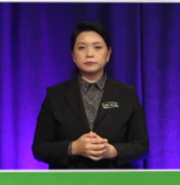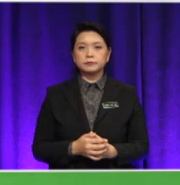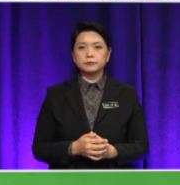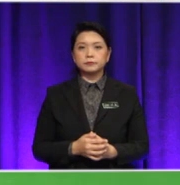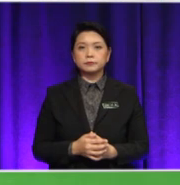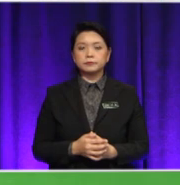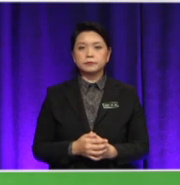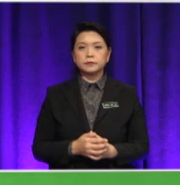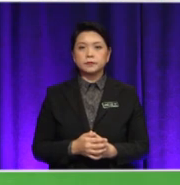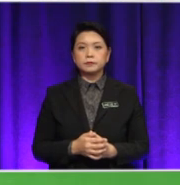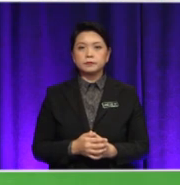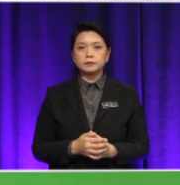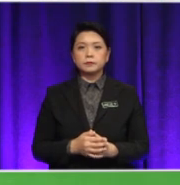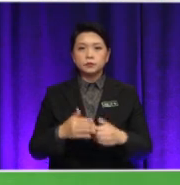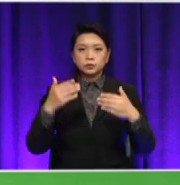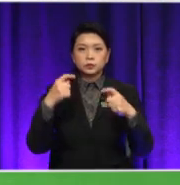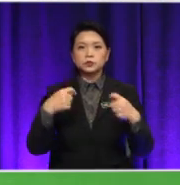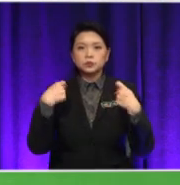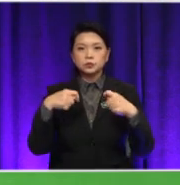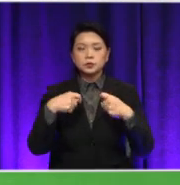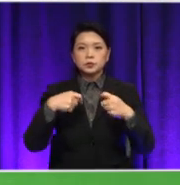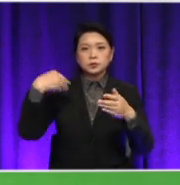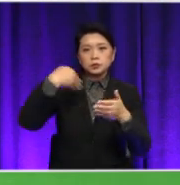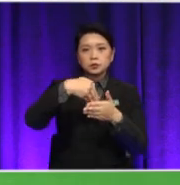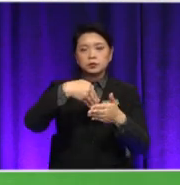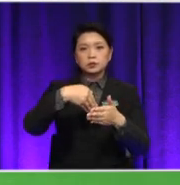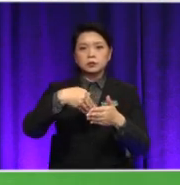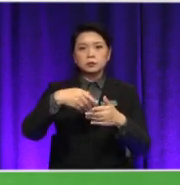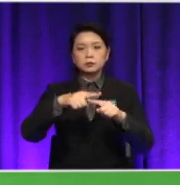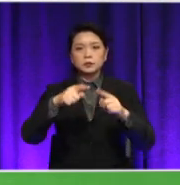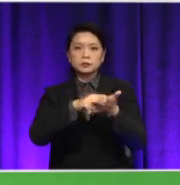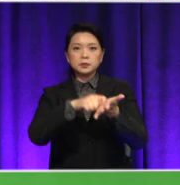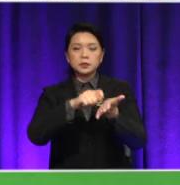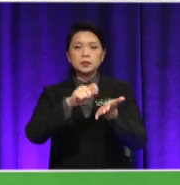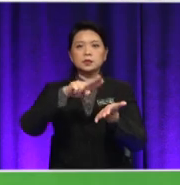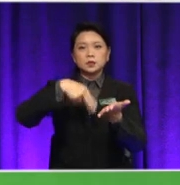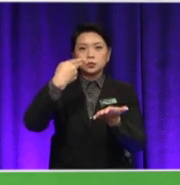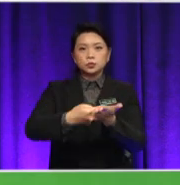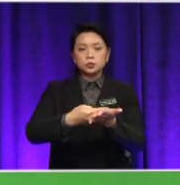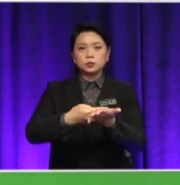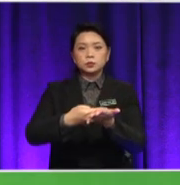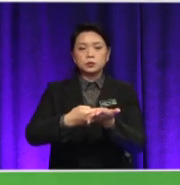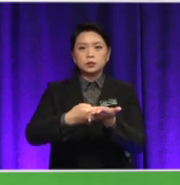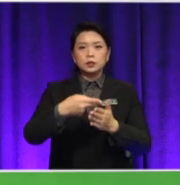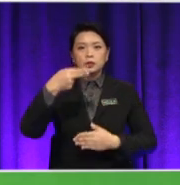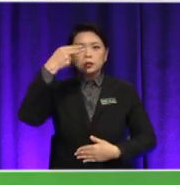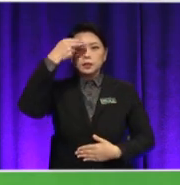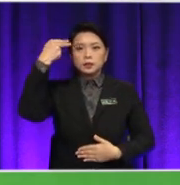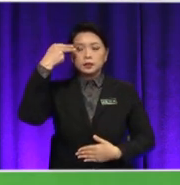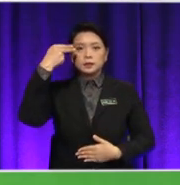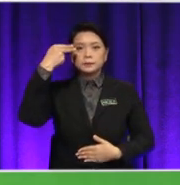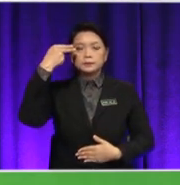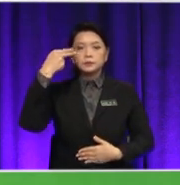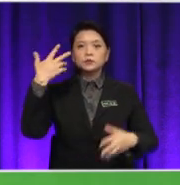lawan. Dia cuba untuk menendang, dia cuba untuk menendang. Oh, oh, oh, Hakim. Apa sudah jadi